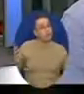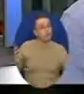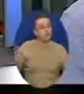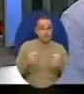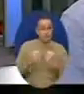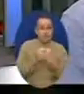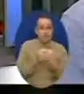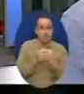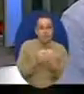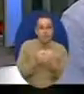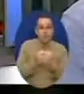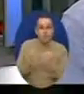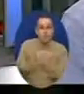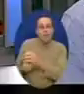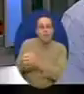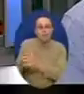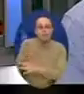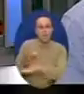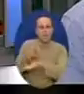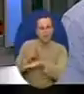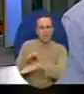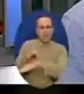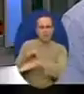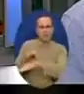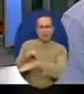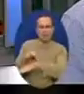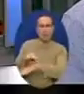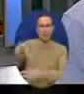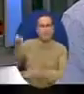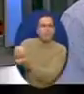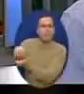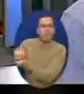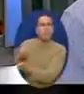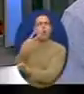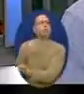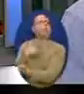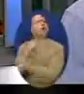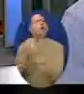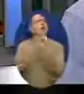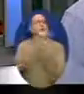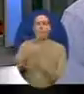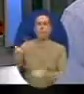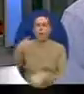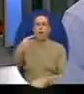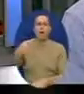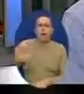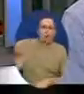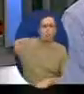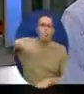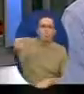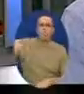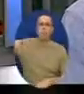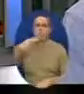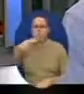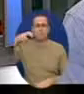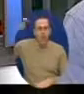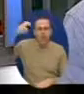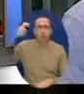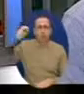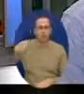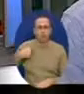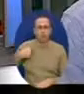והאתגר הוא לייצר פה מנהיגות מקומית שהיא לא סקטוריאלית, שהיא יודעת להגיד, אנחנו, יהודים וערבים, אנחנו כאן, ואנחנו יודעים